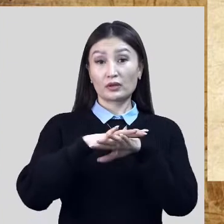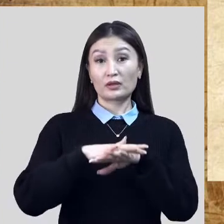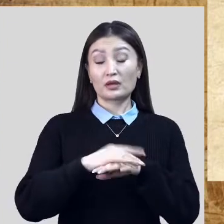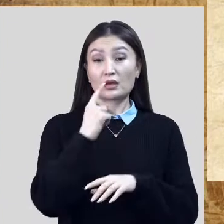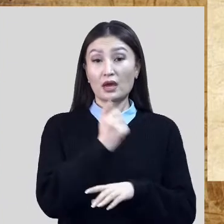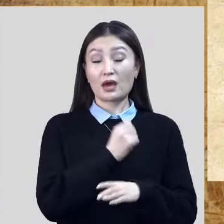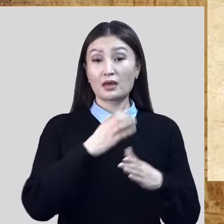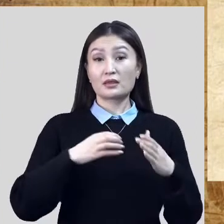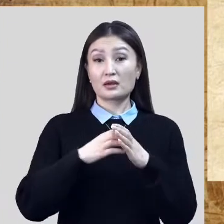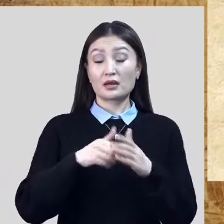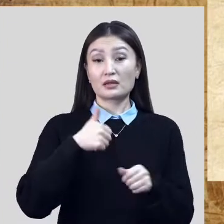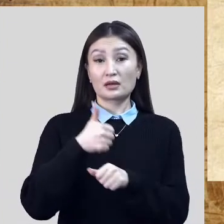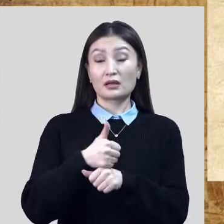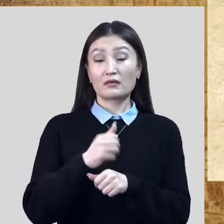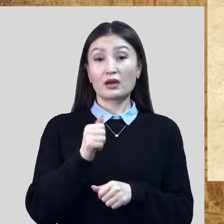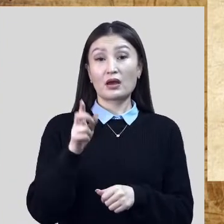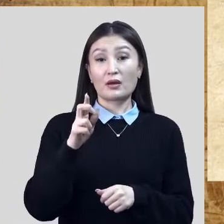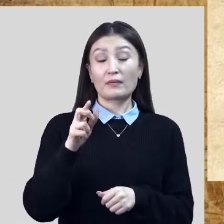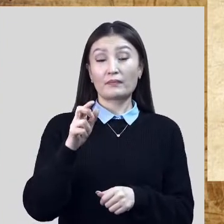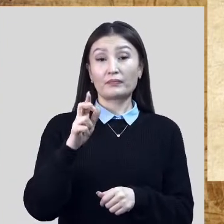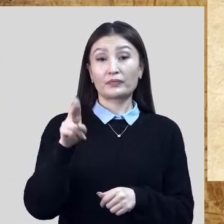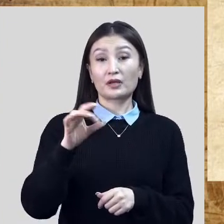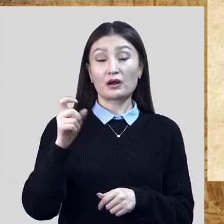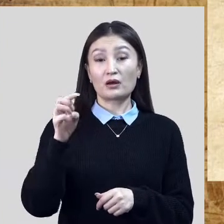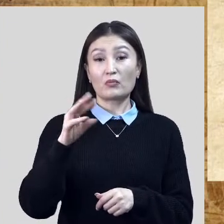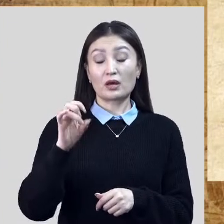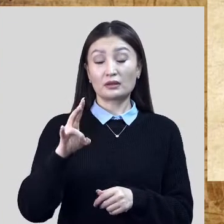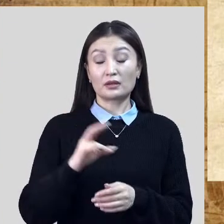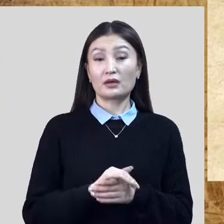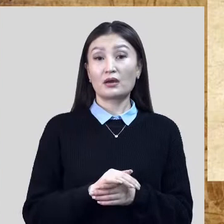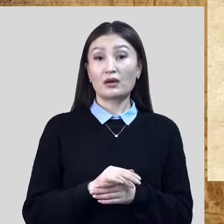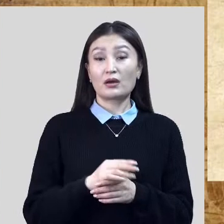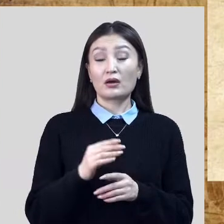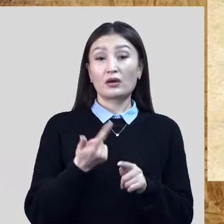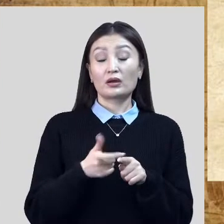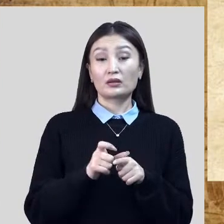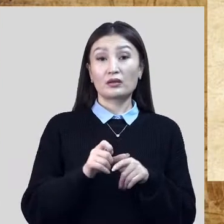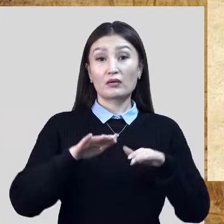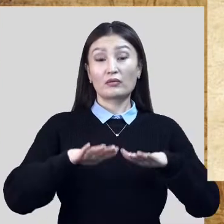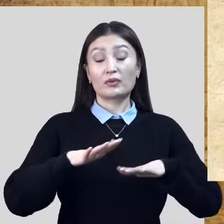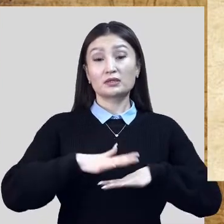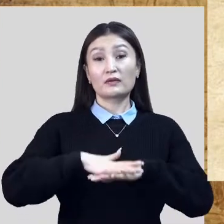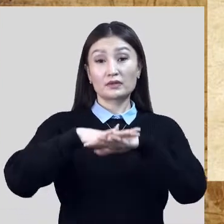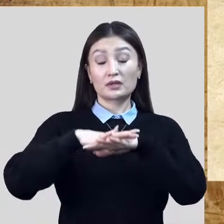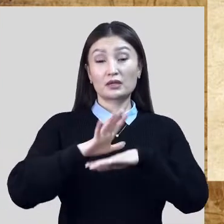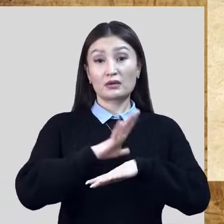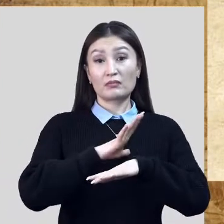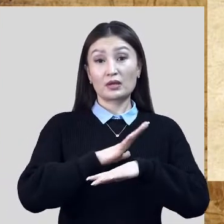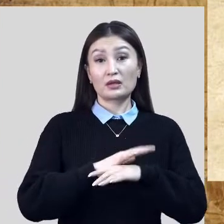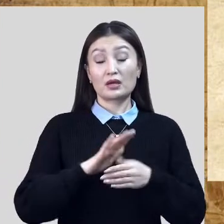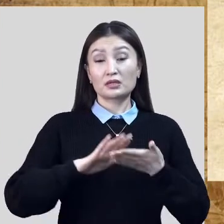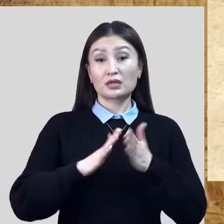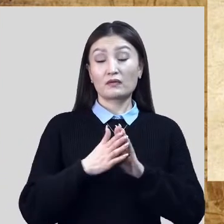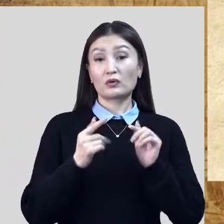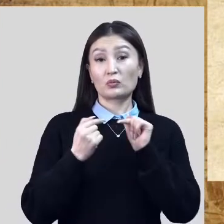отряд во главе с Абдурахманом Автабачи. Поворотным пунктом восстания был